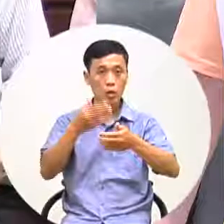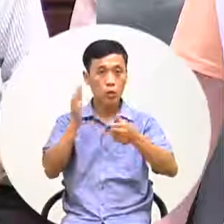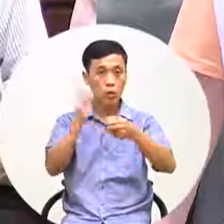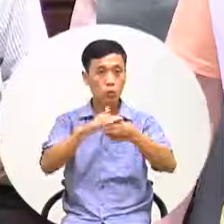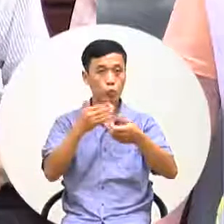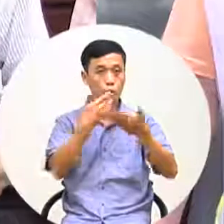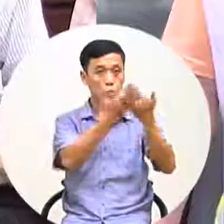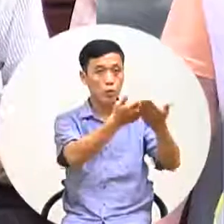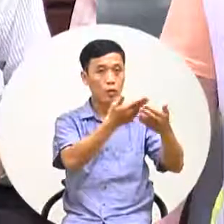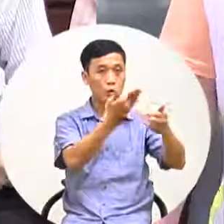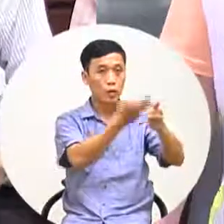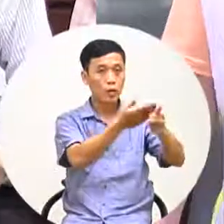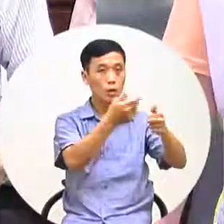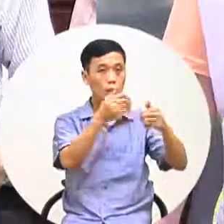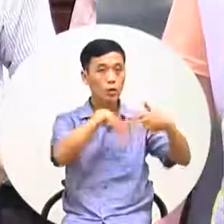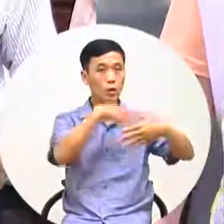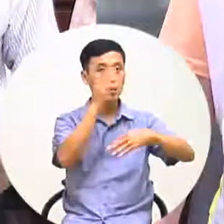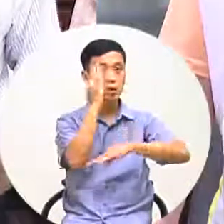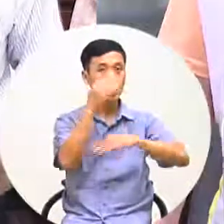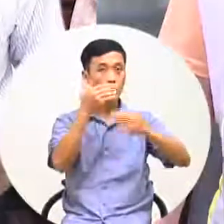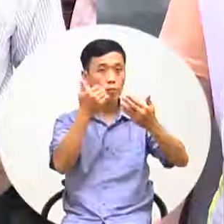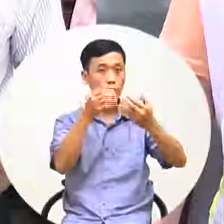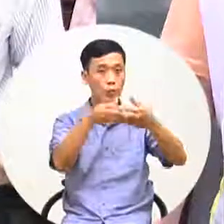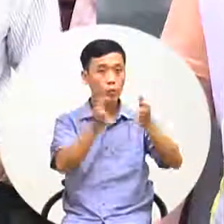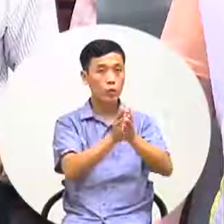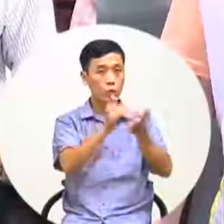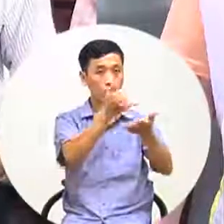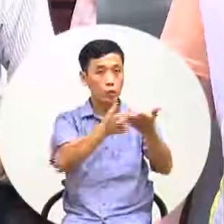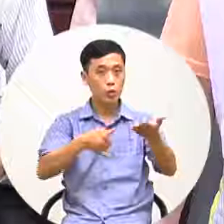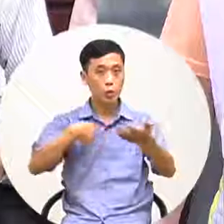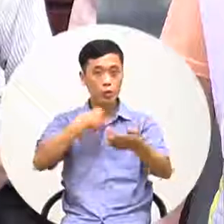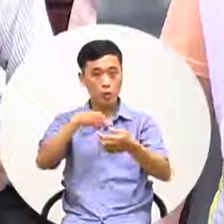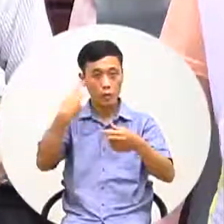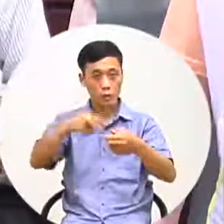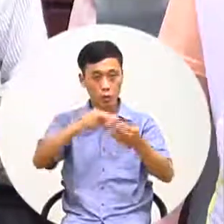搁叫咱检讨，啊无正式在检讨当中嘿。